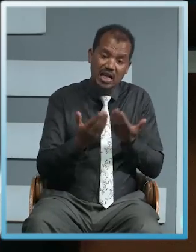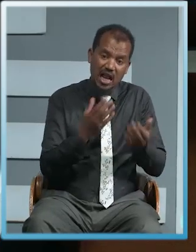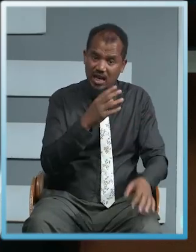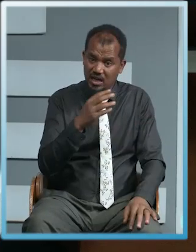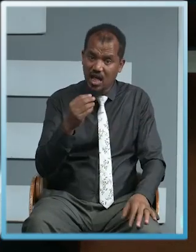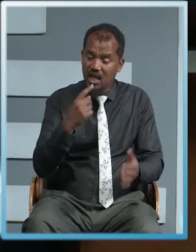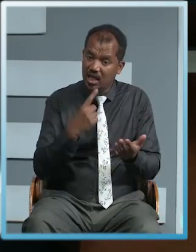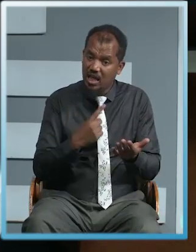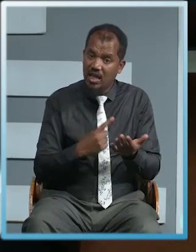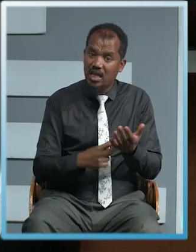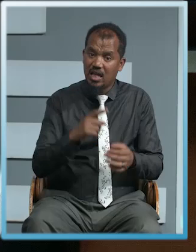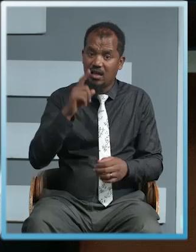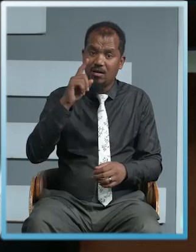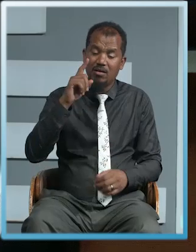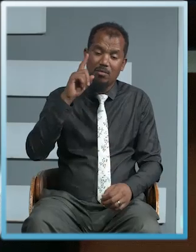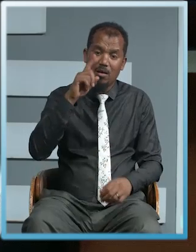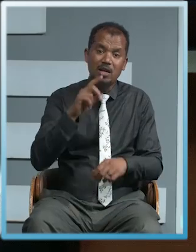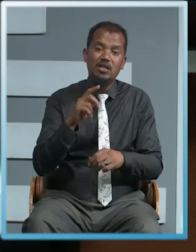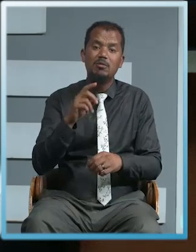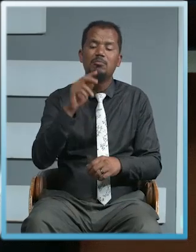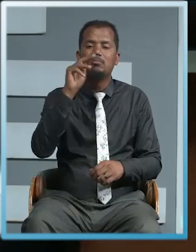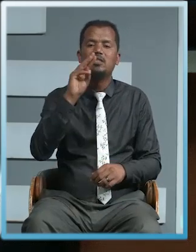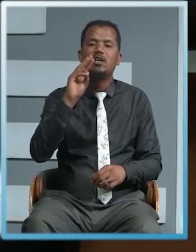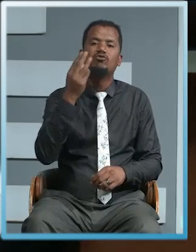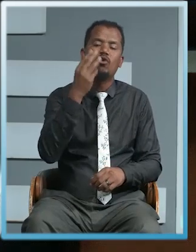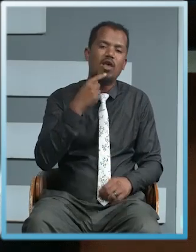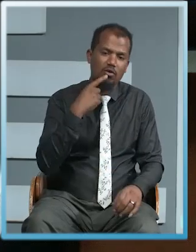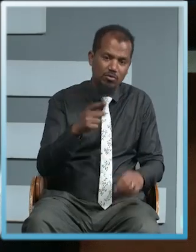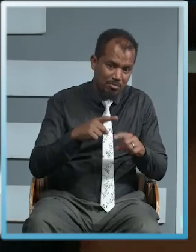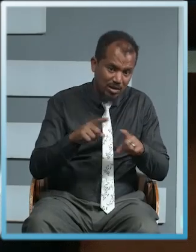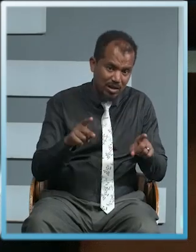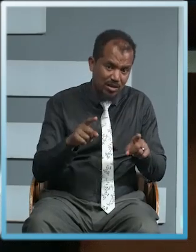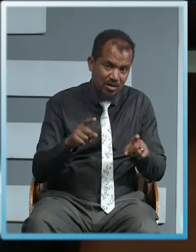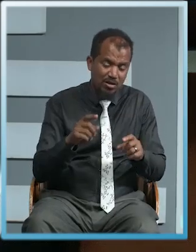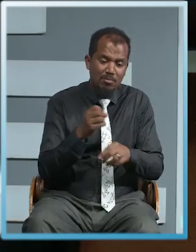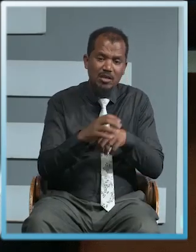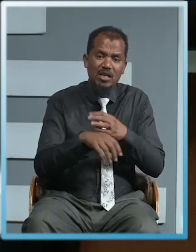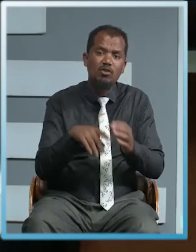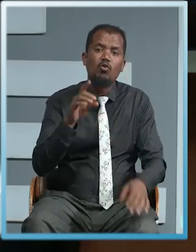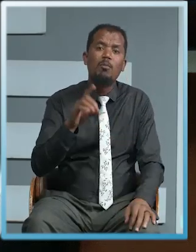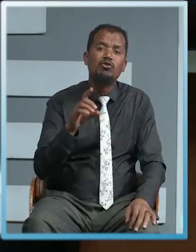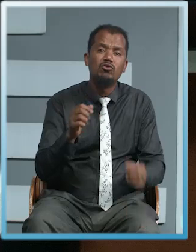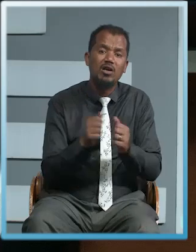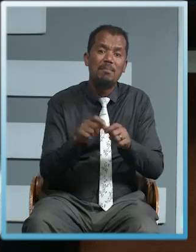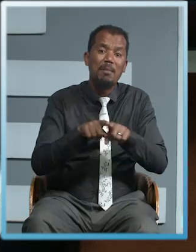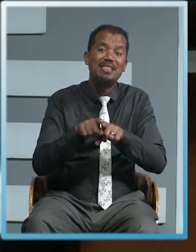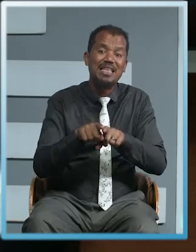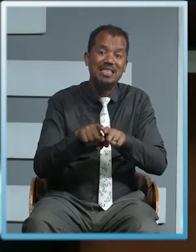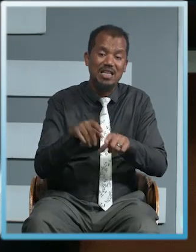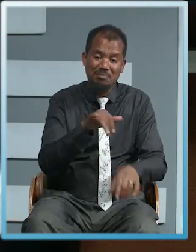ያገለግላልና ይሄንን በአንዱ መሰሶ ባልኩሽ ያለውን ማለት ነው። በተለይም ከምክክር ኮሚሽኑ ጋር የሚያመሳስለን ይሄ